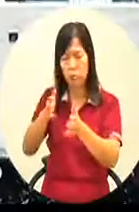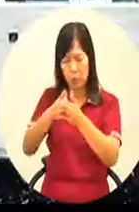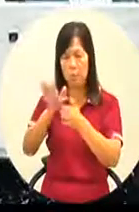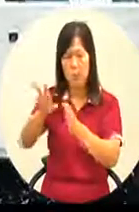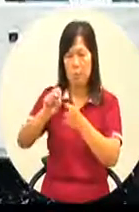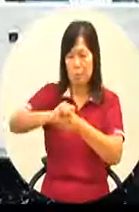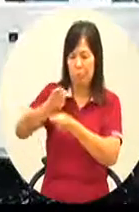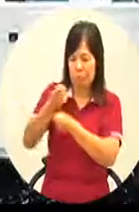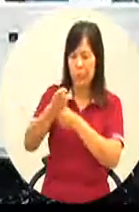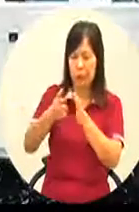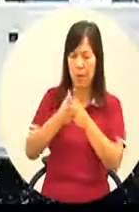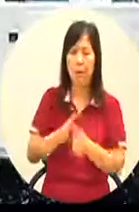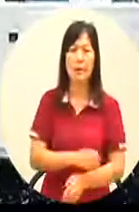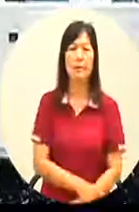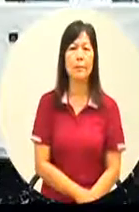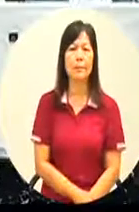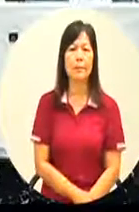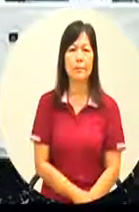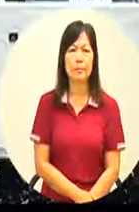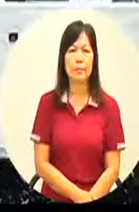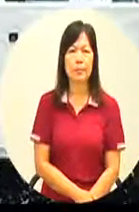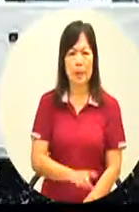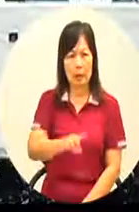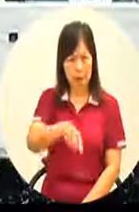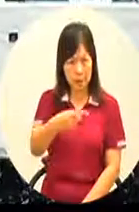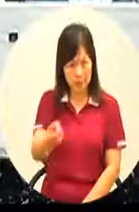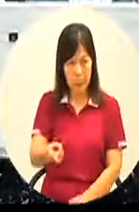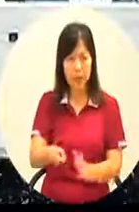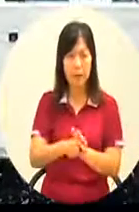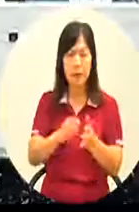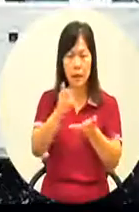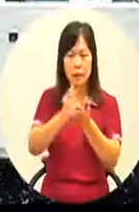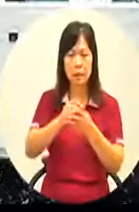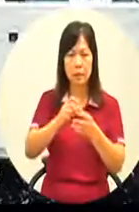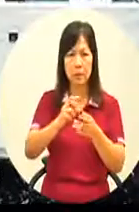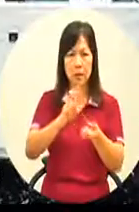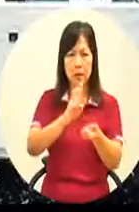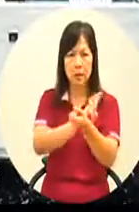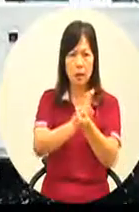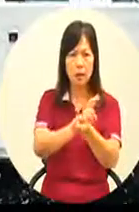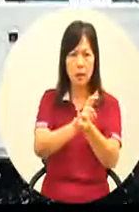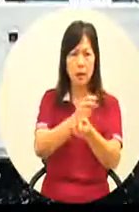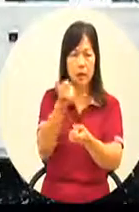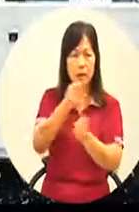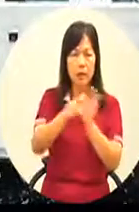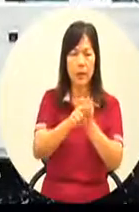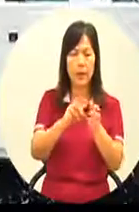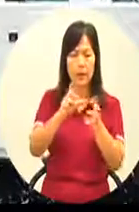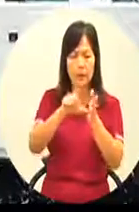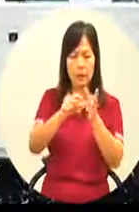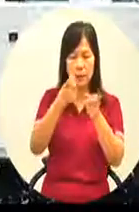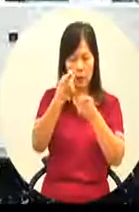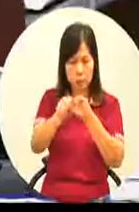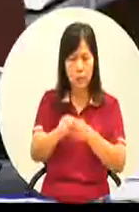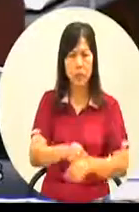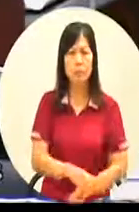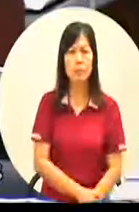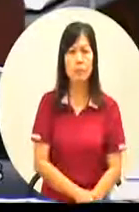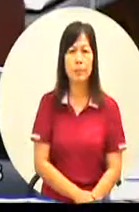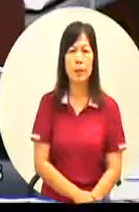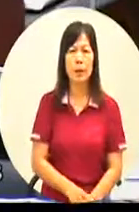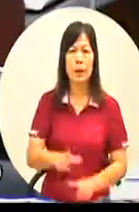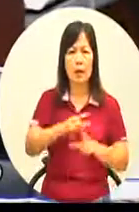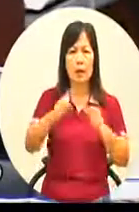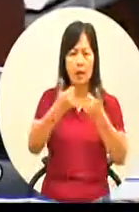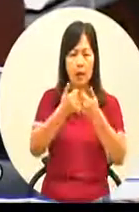加油啊，谢谢。来，接下来我们请林富宝议员啊，15分钟。 谢谢安代表主席